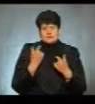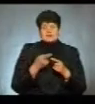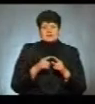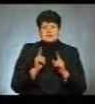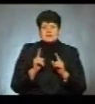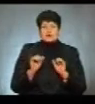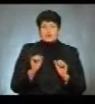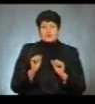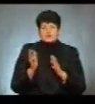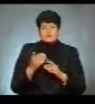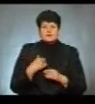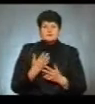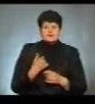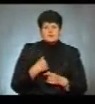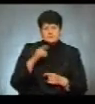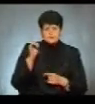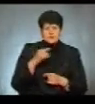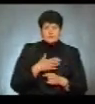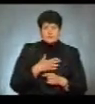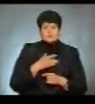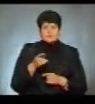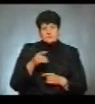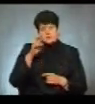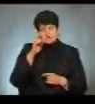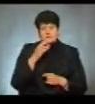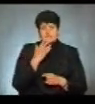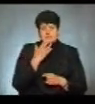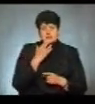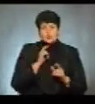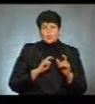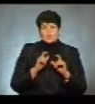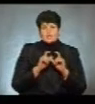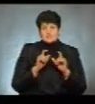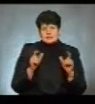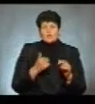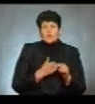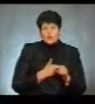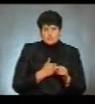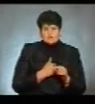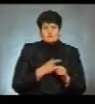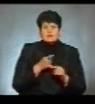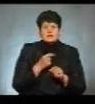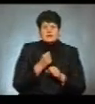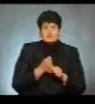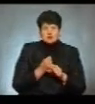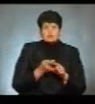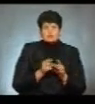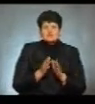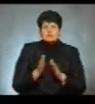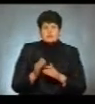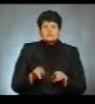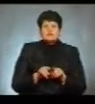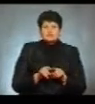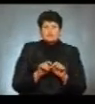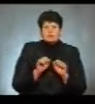управителі. Ну, як мені відомо, наш Тернопільський державний національний університет хотів, ну, вони напрацьовують цю систему, щоб вони теж